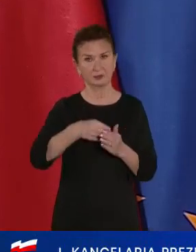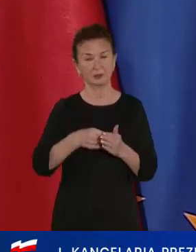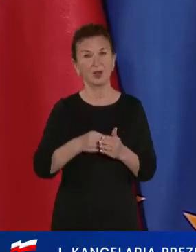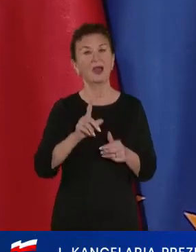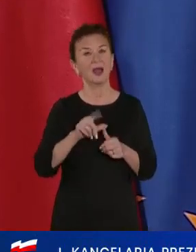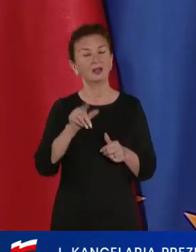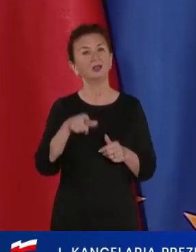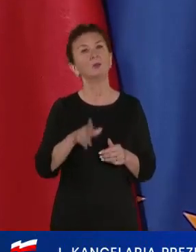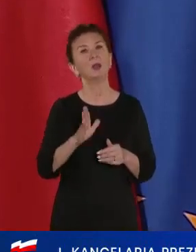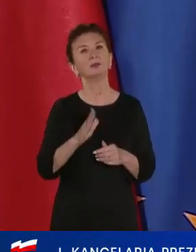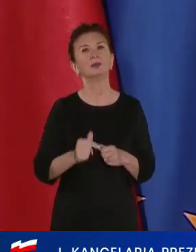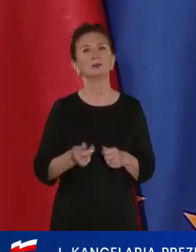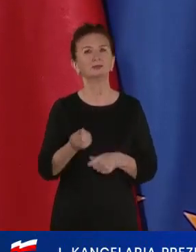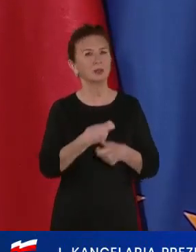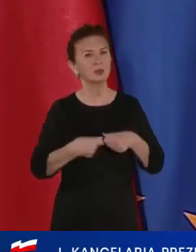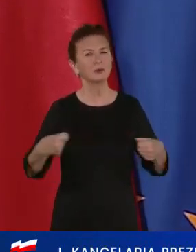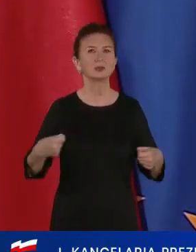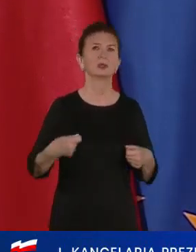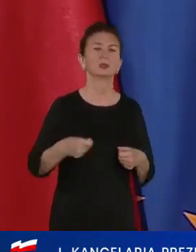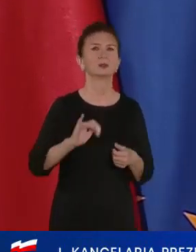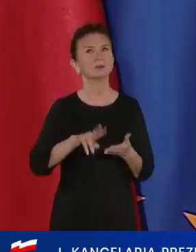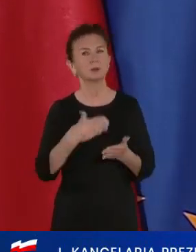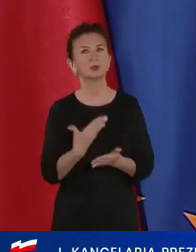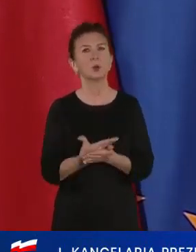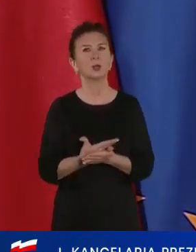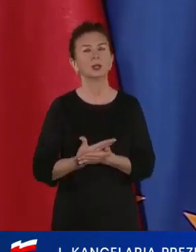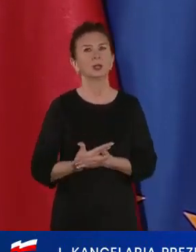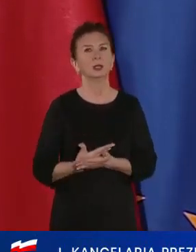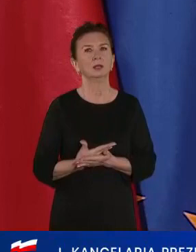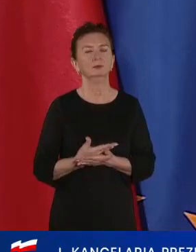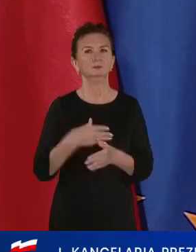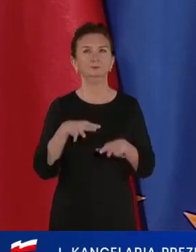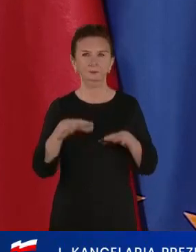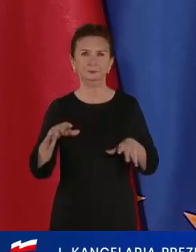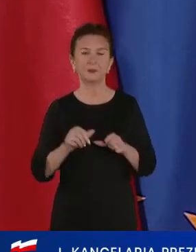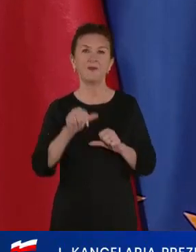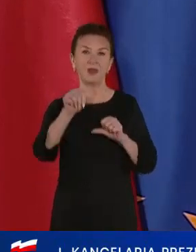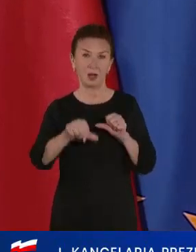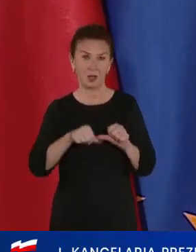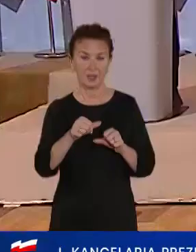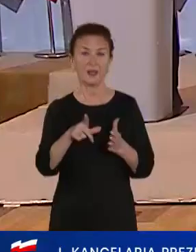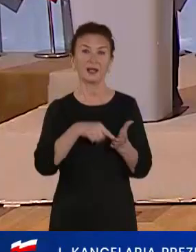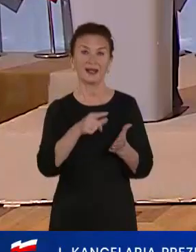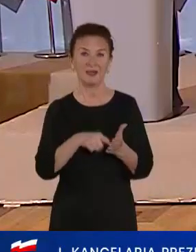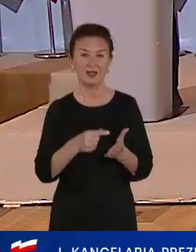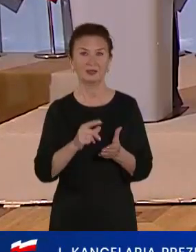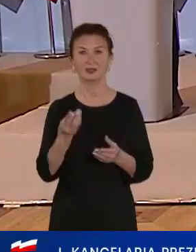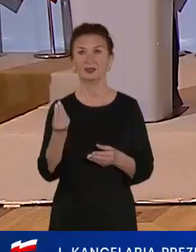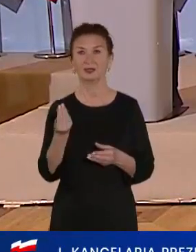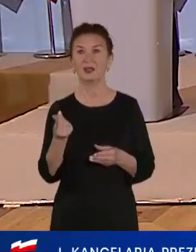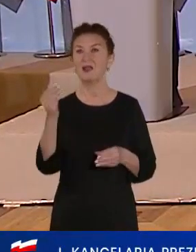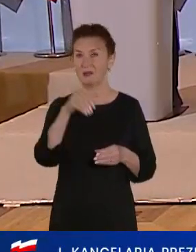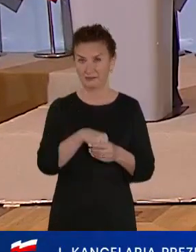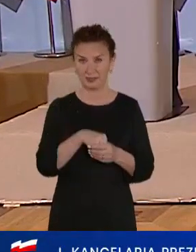będą takie rozwiązania jak wieloletnie kredyty inwestycyjne gwarantowane przez